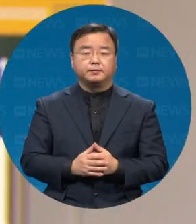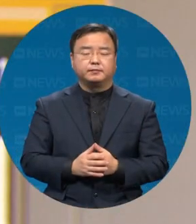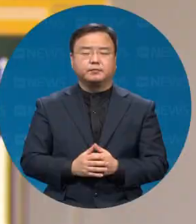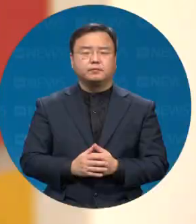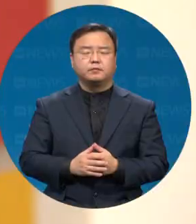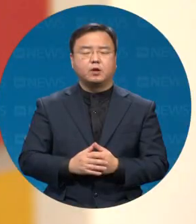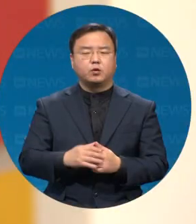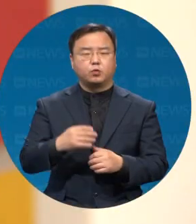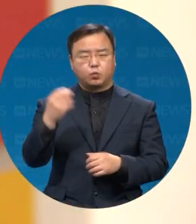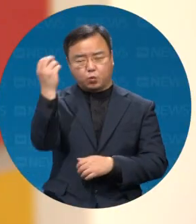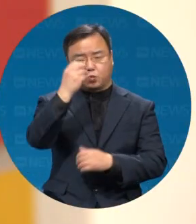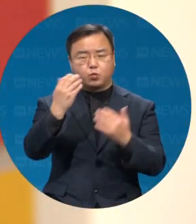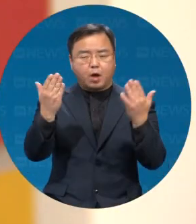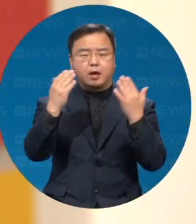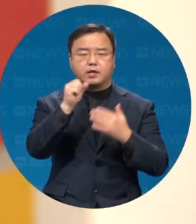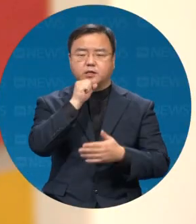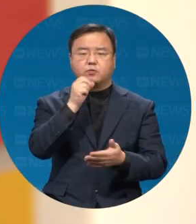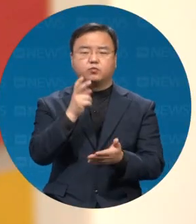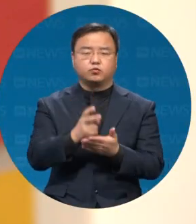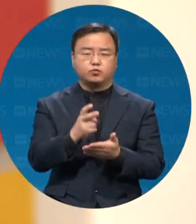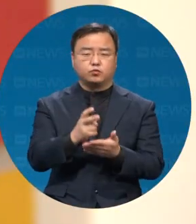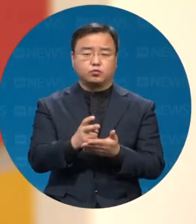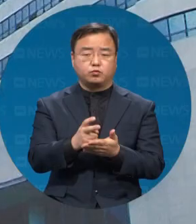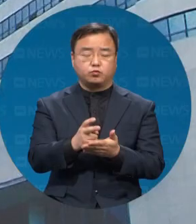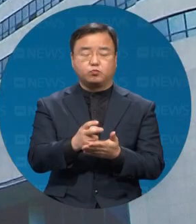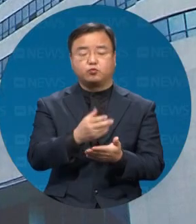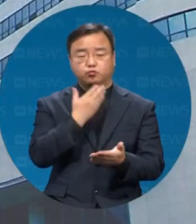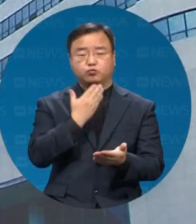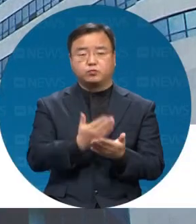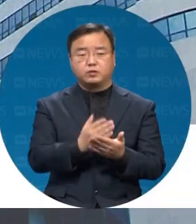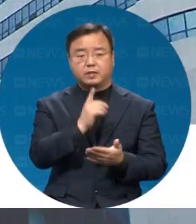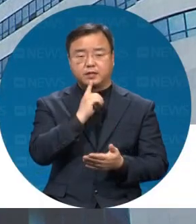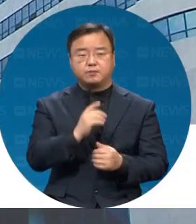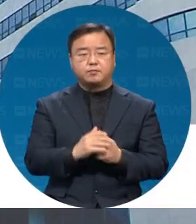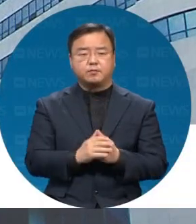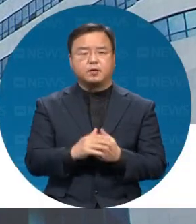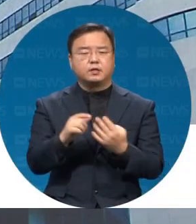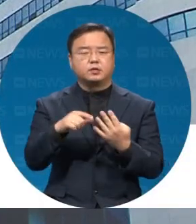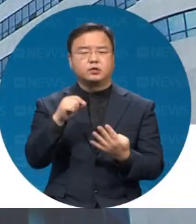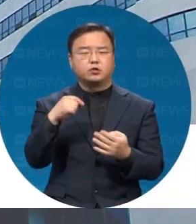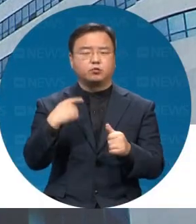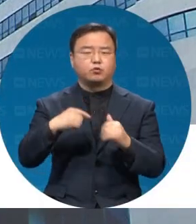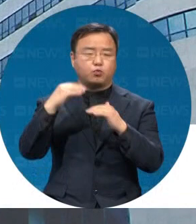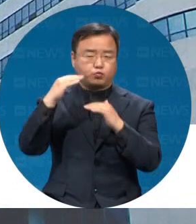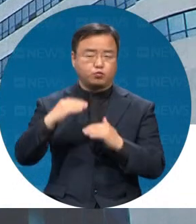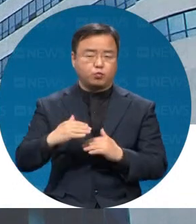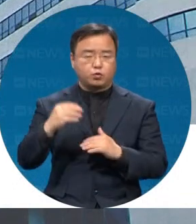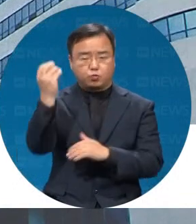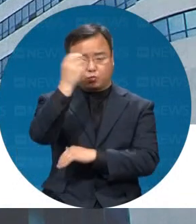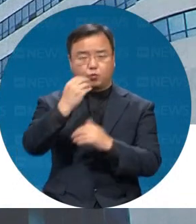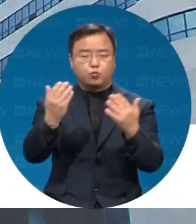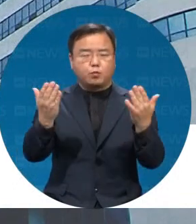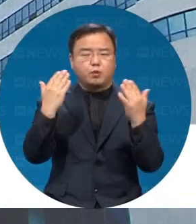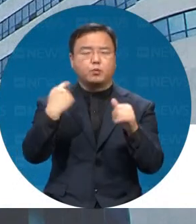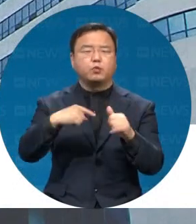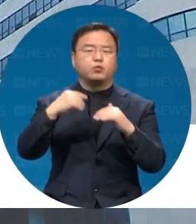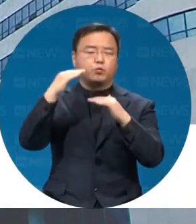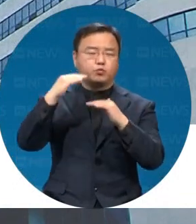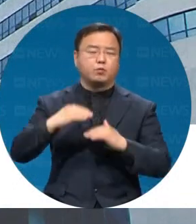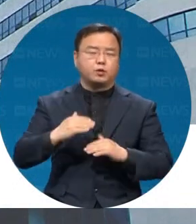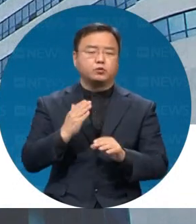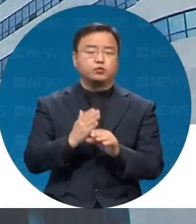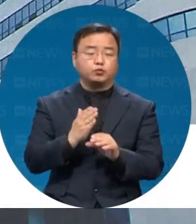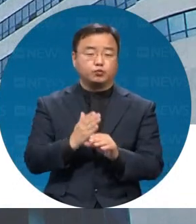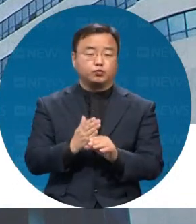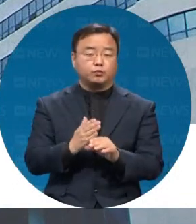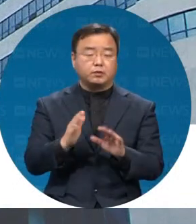도입도 꾸려 해야 한다고 지적합니다 선택 교육과정인 고교 교육 과정에서 다양한 교과목을 개설해 서